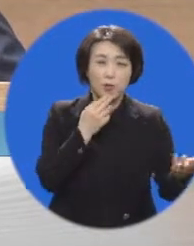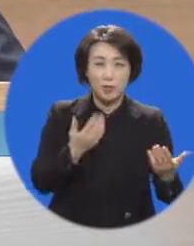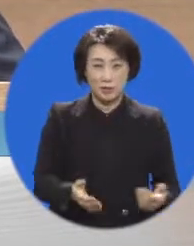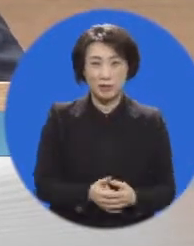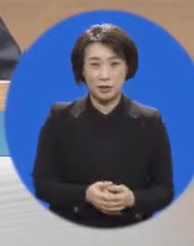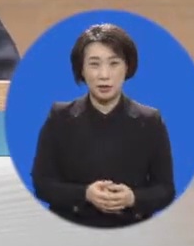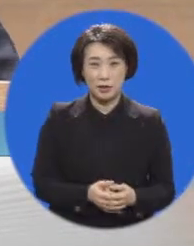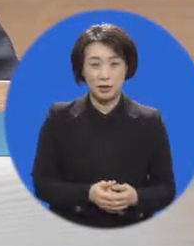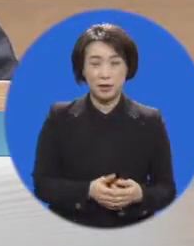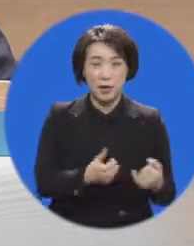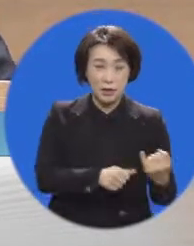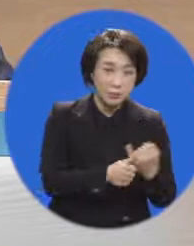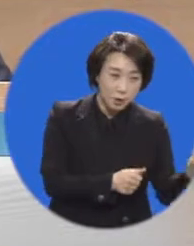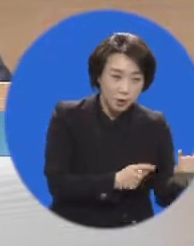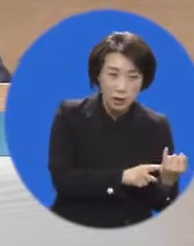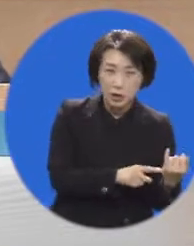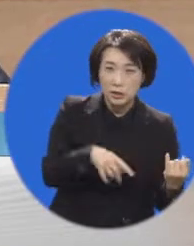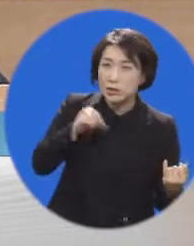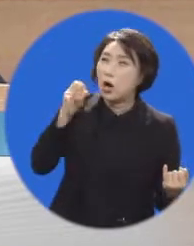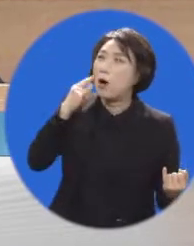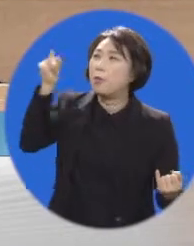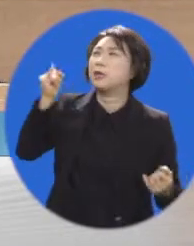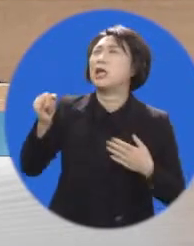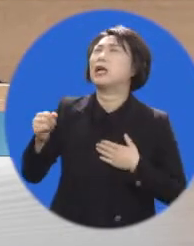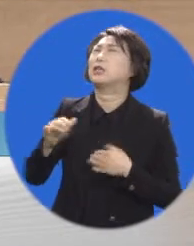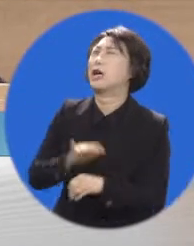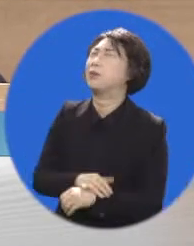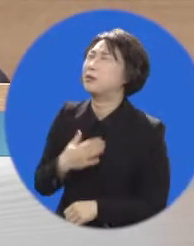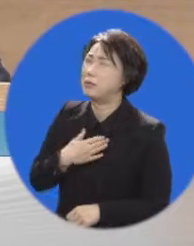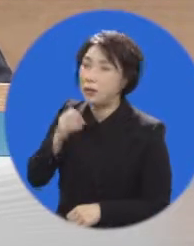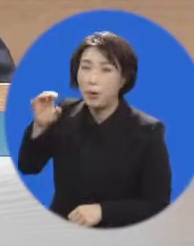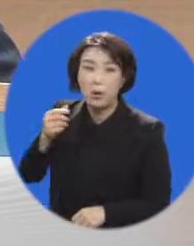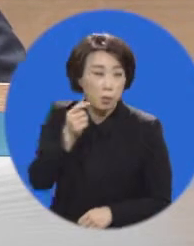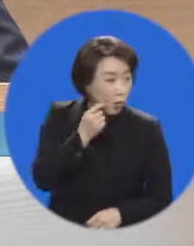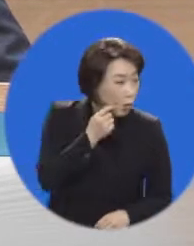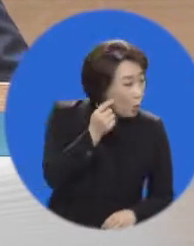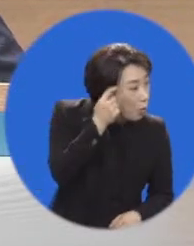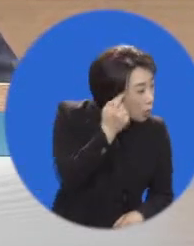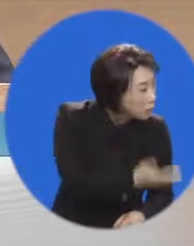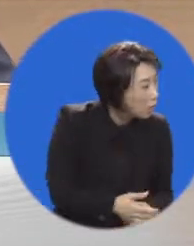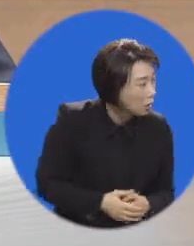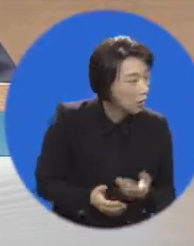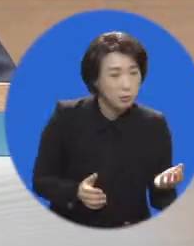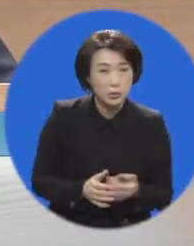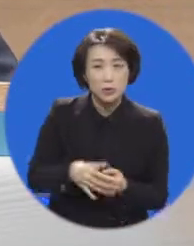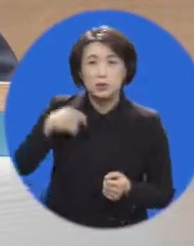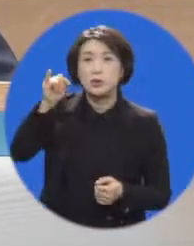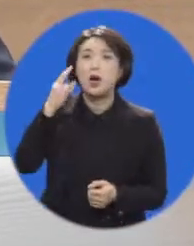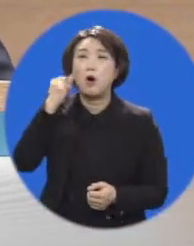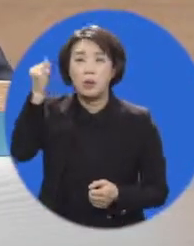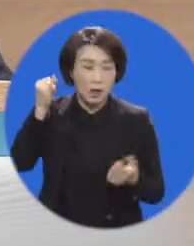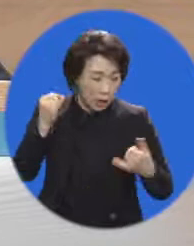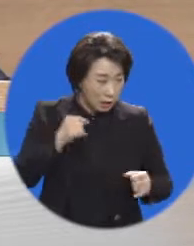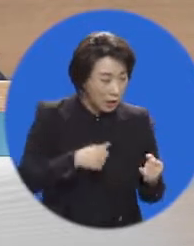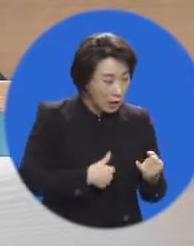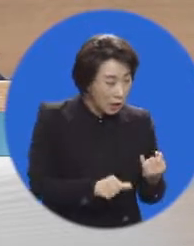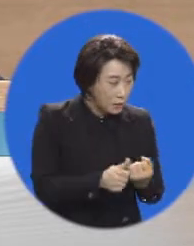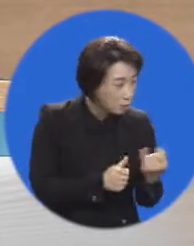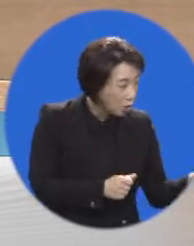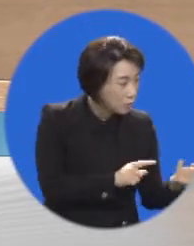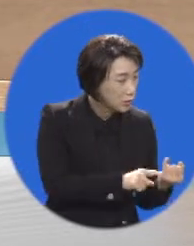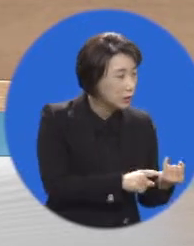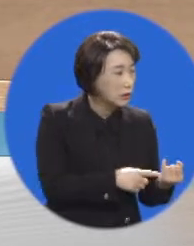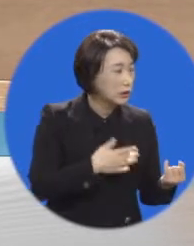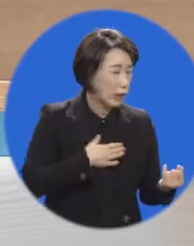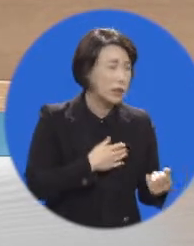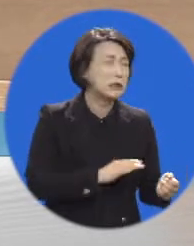시어머니에게 잘못했다고 무릎 꿇고 말 한마디 못해? 응? 시어머니가 미느리에게 내 집 식구 됐으니 내가 사랑한다 이 소리